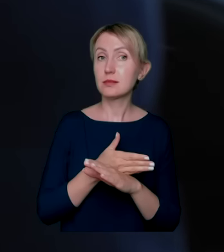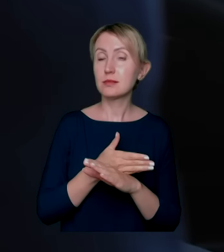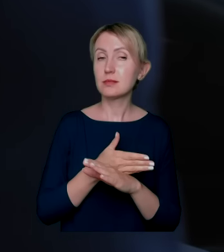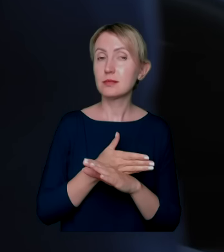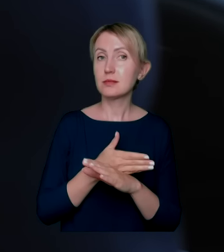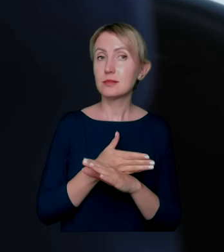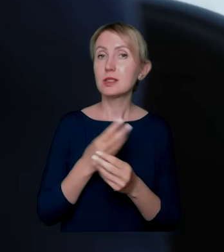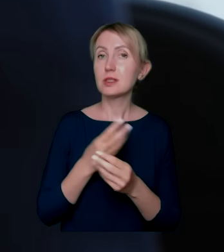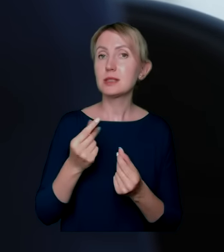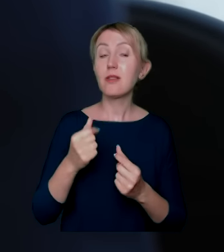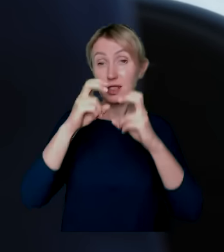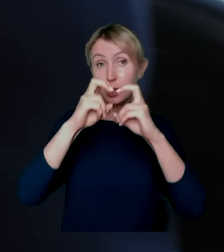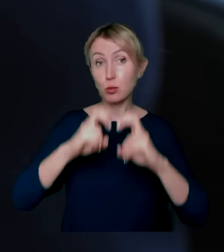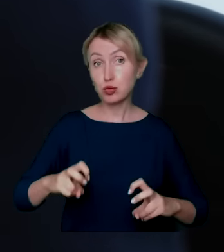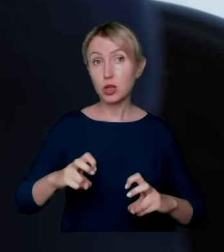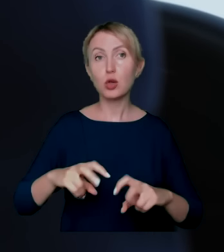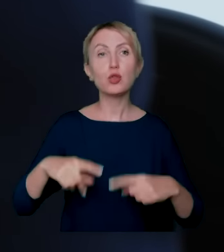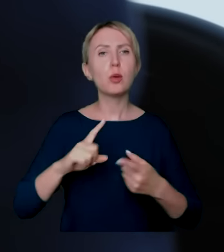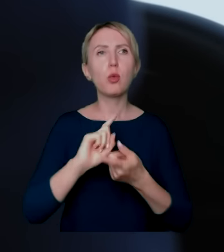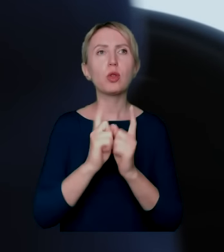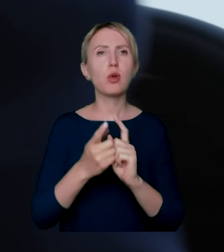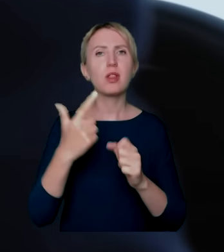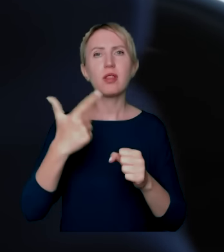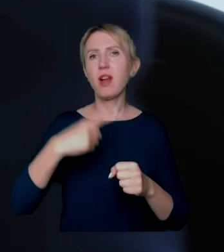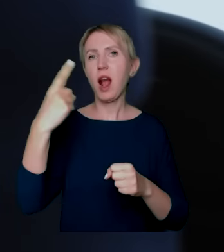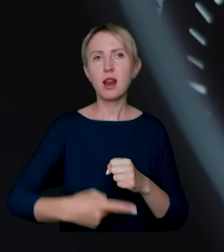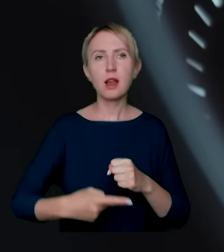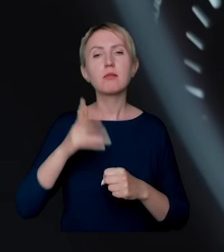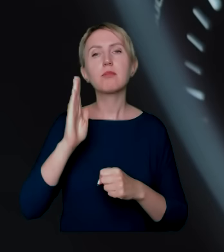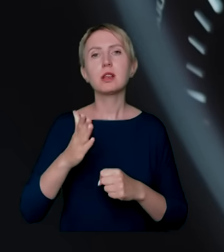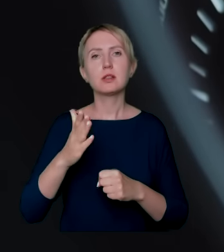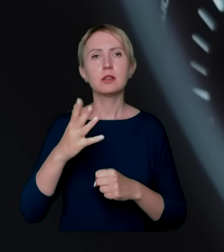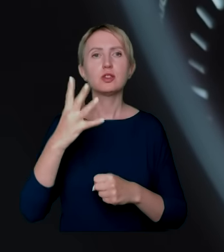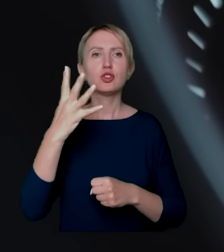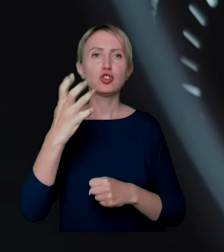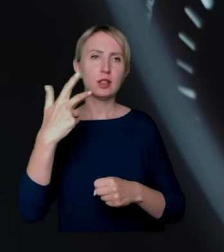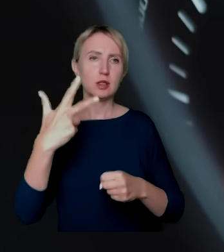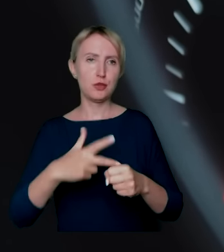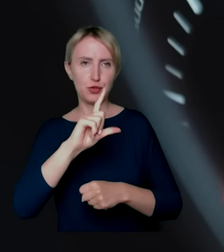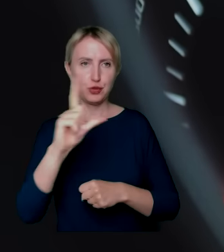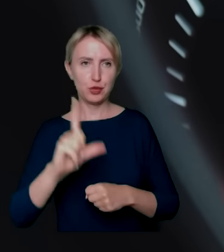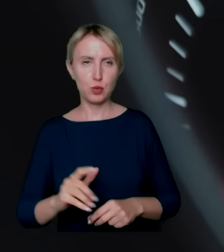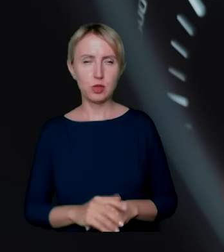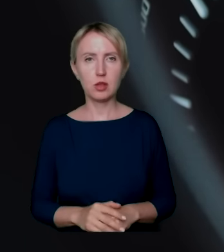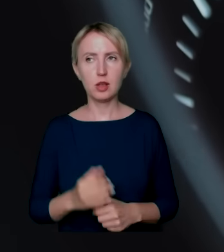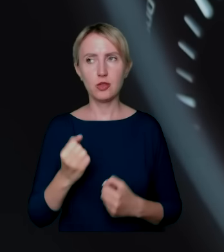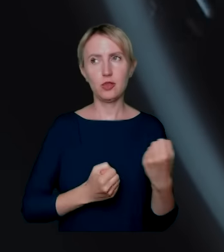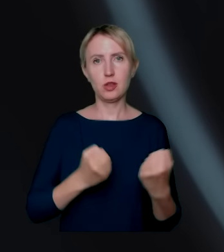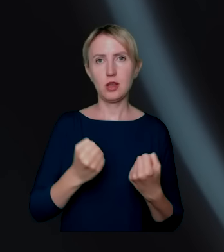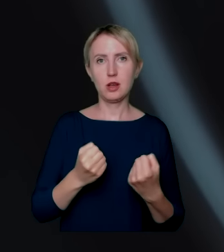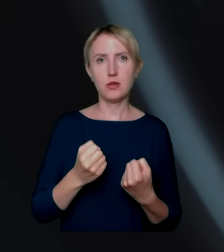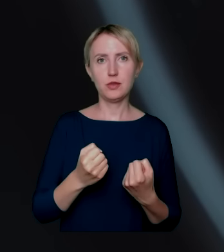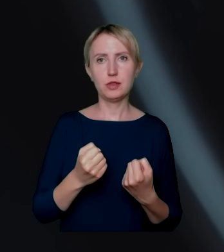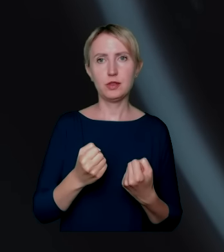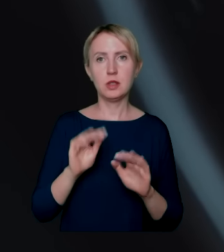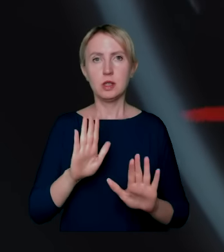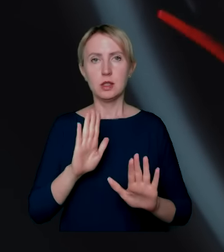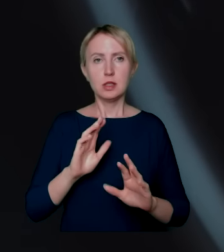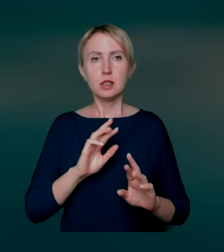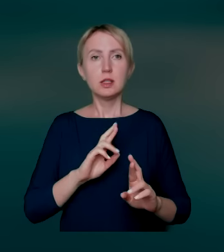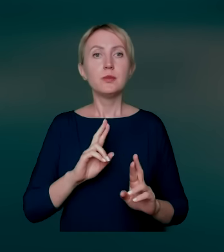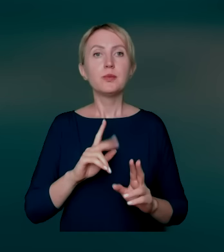za przegląd, która nie była zmieniana od 20 lat, wyniesie aż 430 zł. Kierowcy jednak nie mogą odetchnąć z ulgą. Podwyżki za